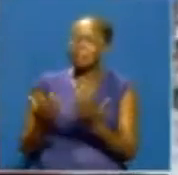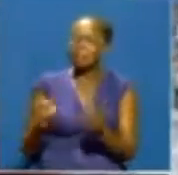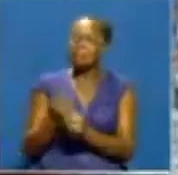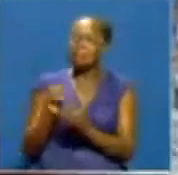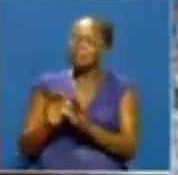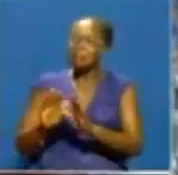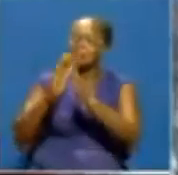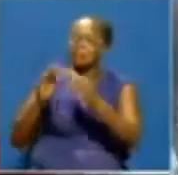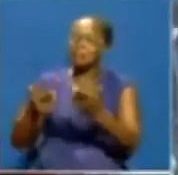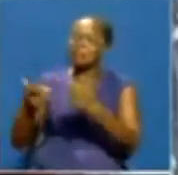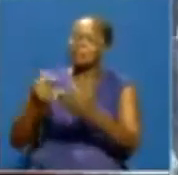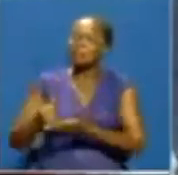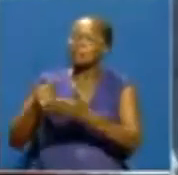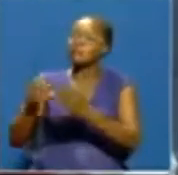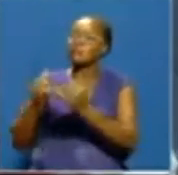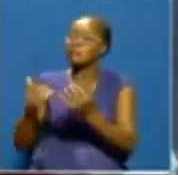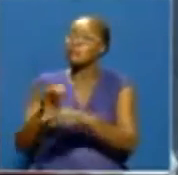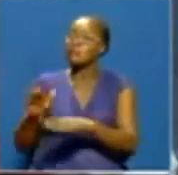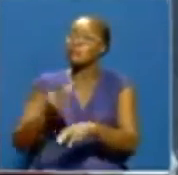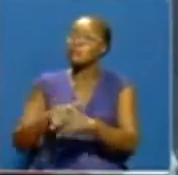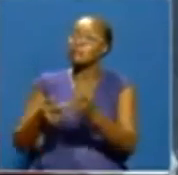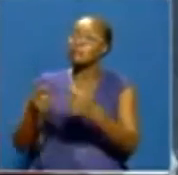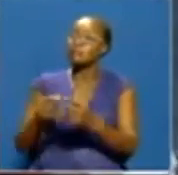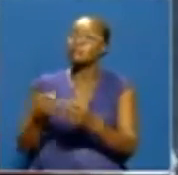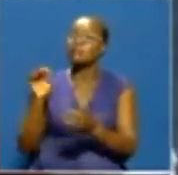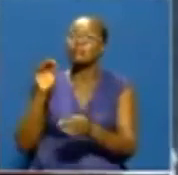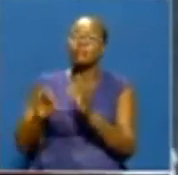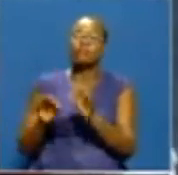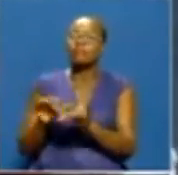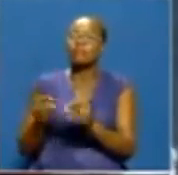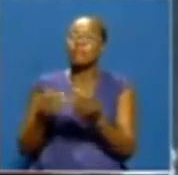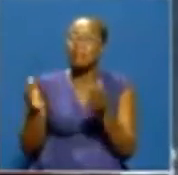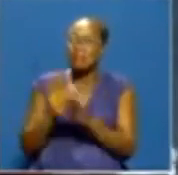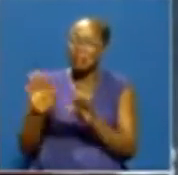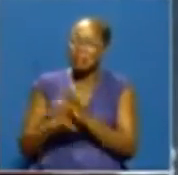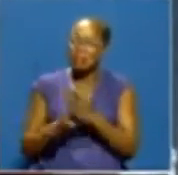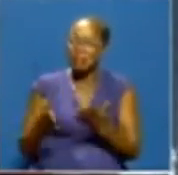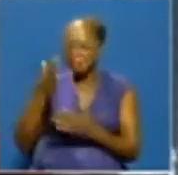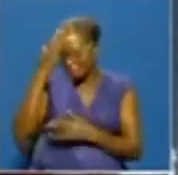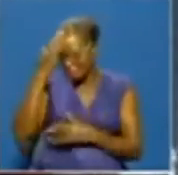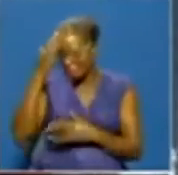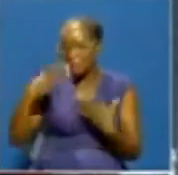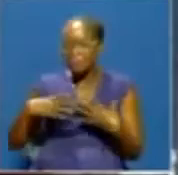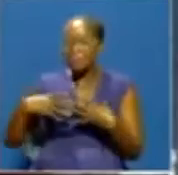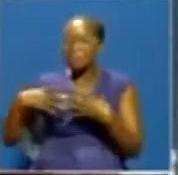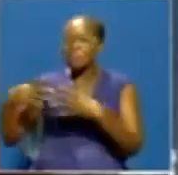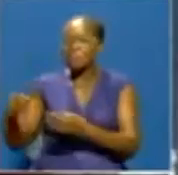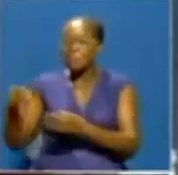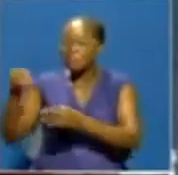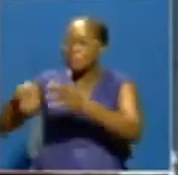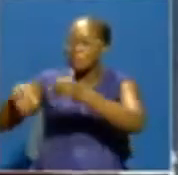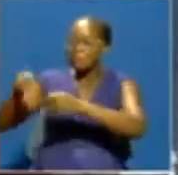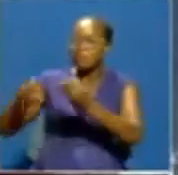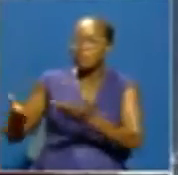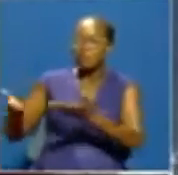uje usaidie mzigo wako. Ukifika unapata imeisha. Kama hii ya jana ni siku ya Monday, watu wanaenda go down kuchukua mizigo.